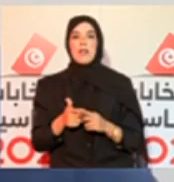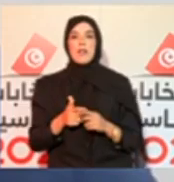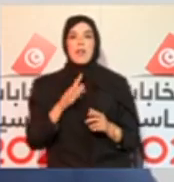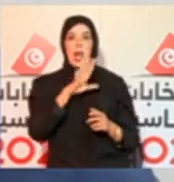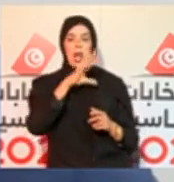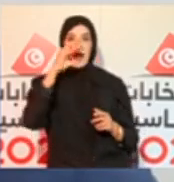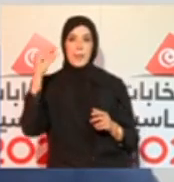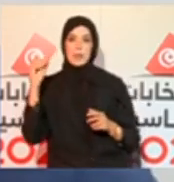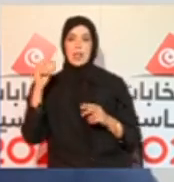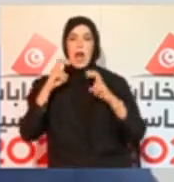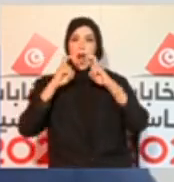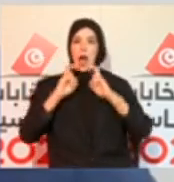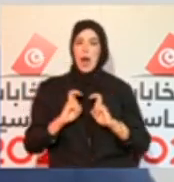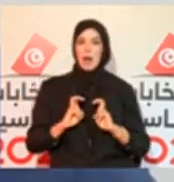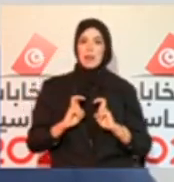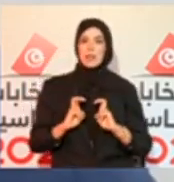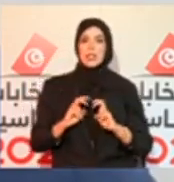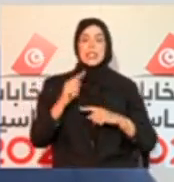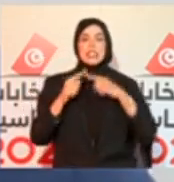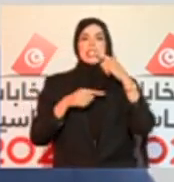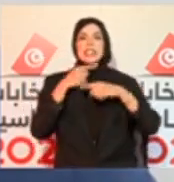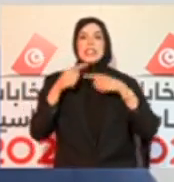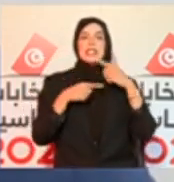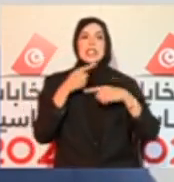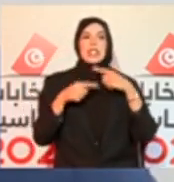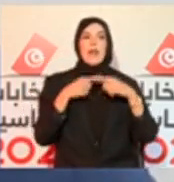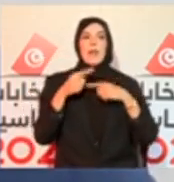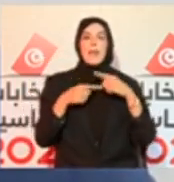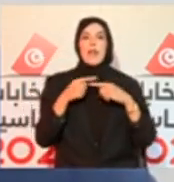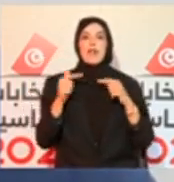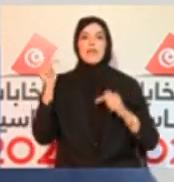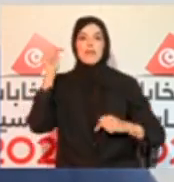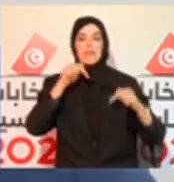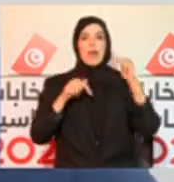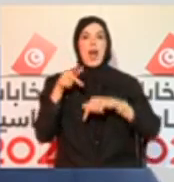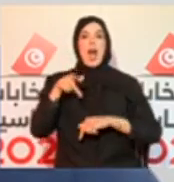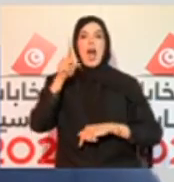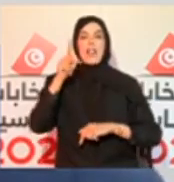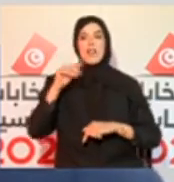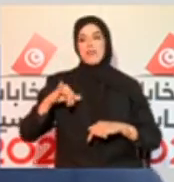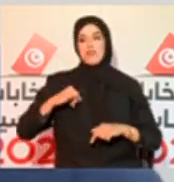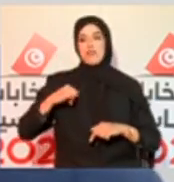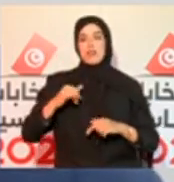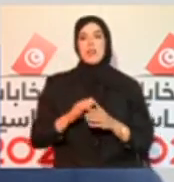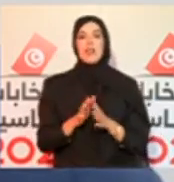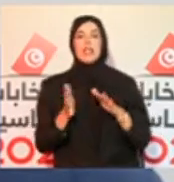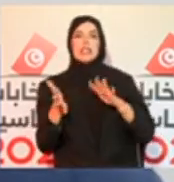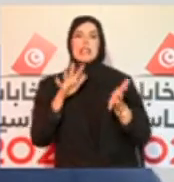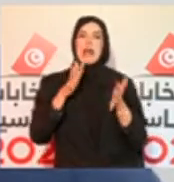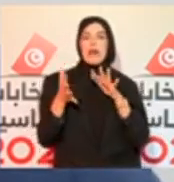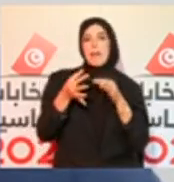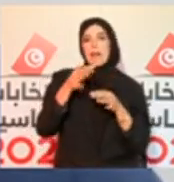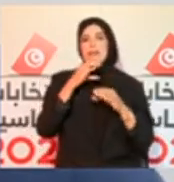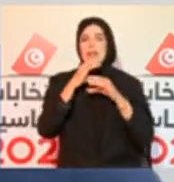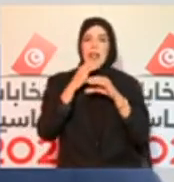50 اقل اما ديما تبقى وحسب م لنا الاقبال اكثر من شباب تقريبا اذا كان